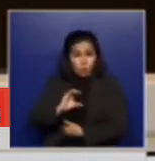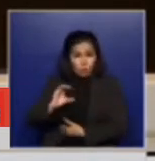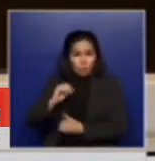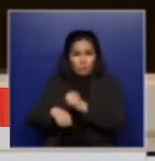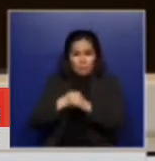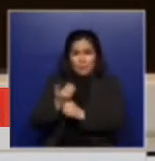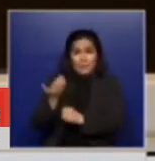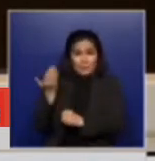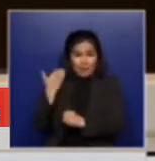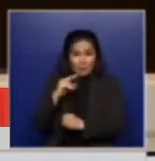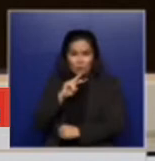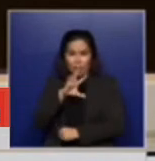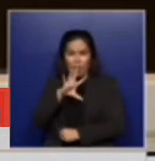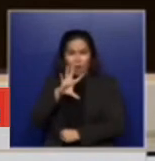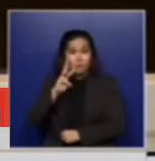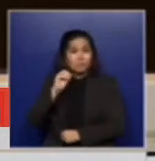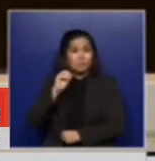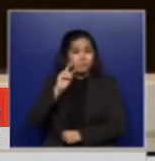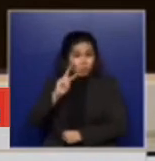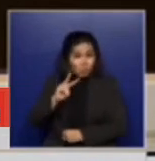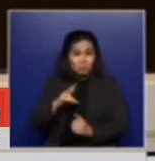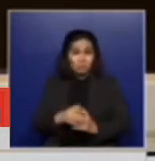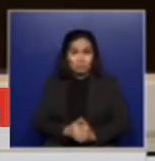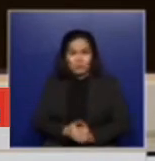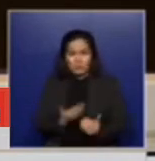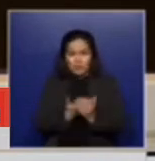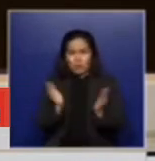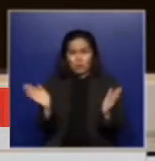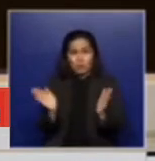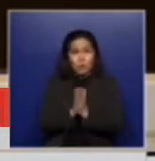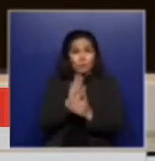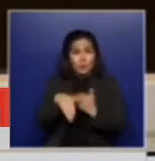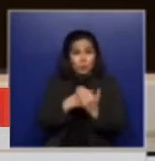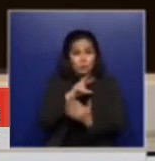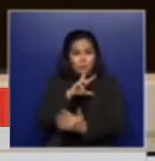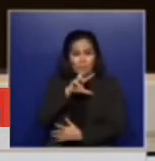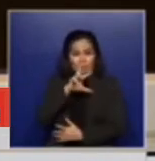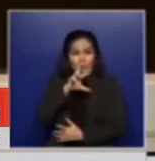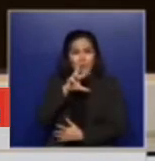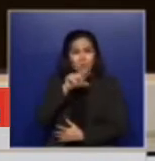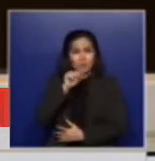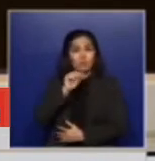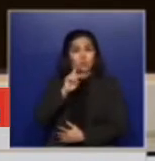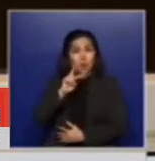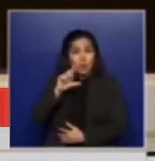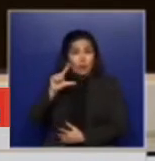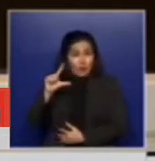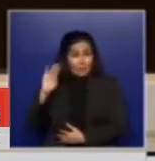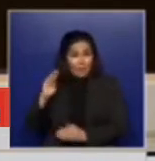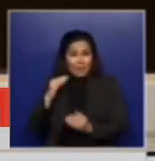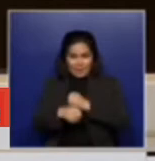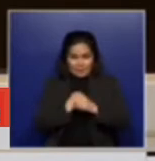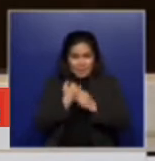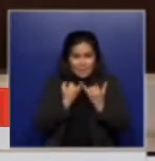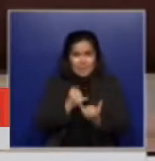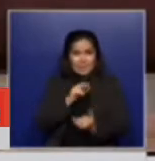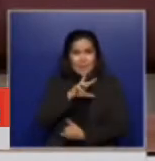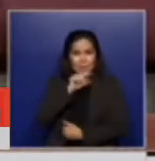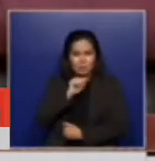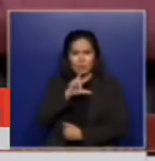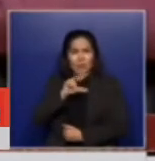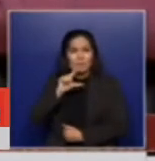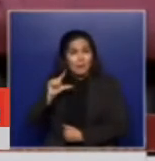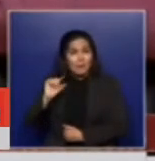ครับงบ62เนี่ยงบลงงบทั้งหมดเนี่ย 3.2 ล้านล้านบาทปีนี้ 3.3 ล้านล้านบาทเพิ่มมาแสนล้านม